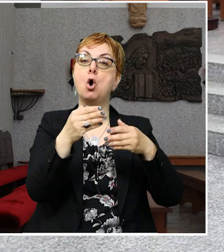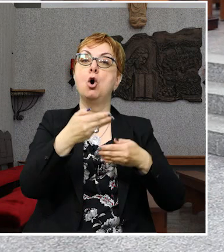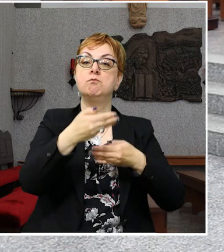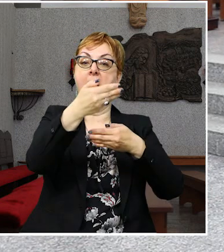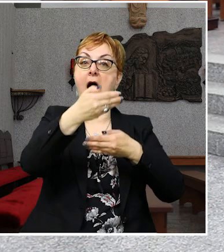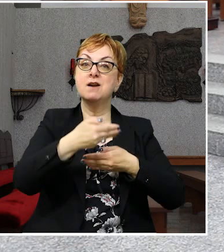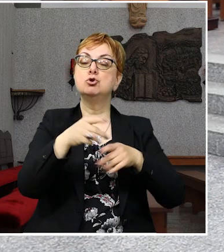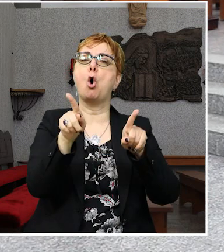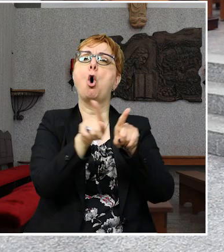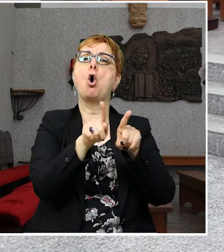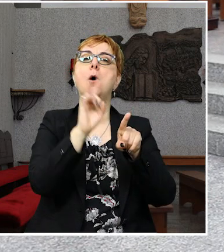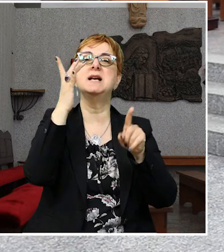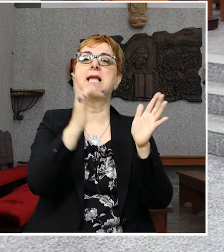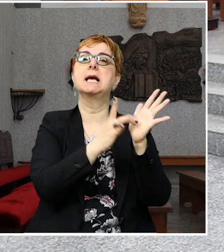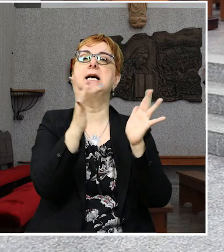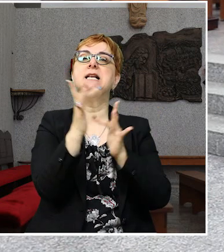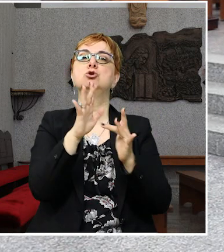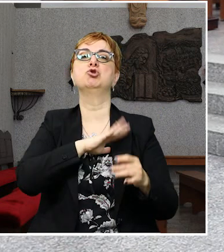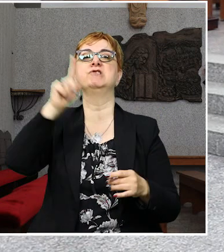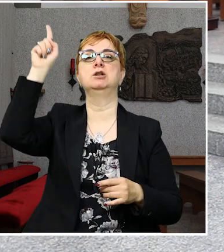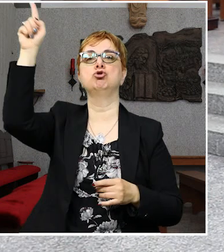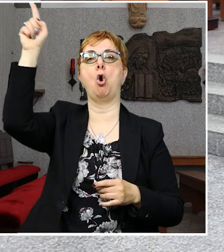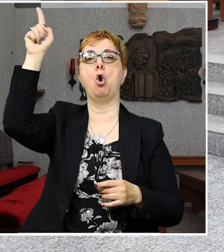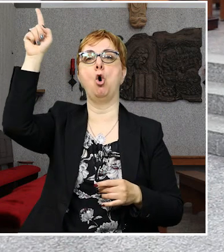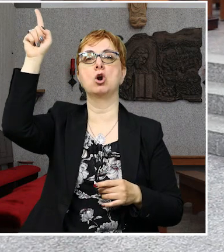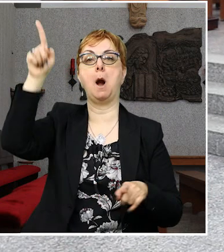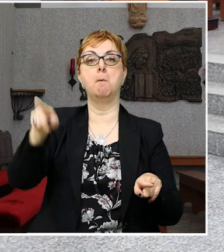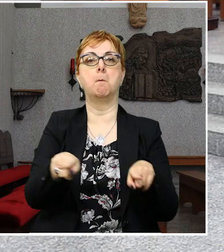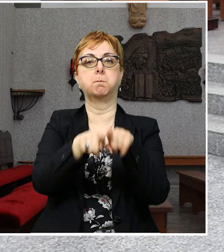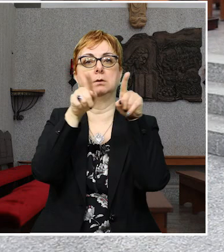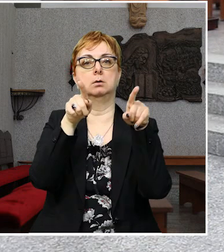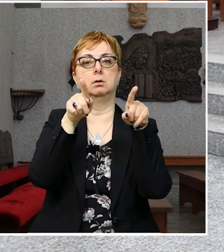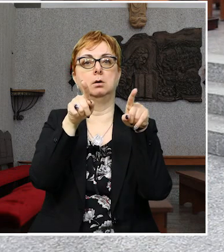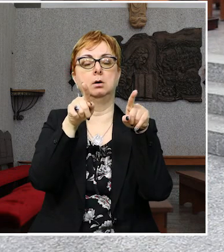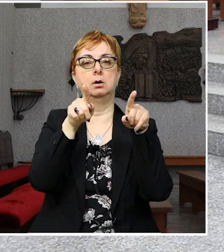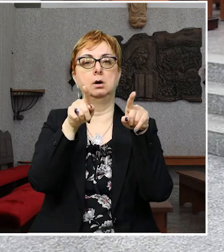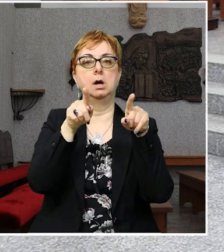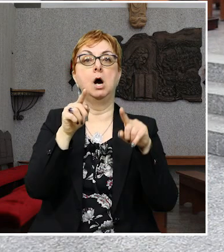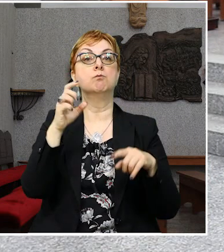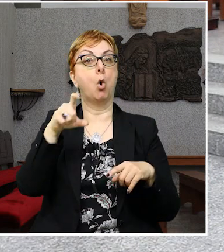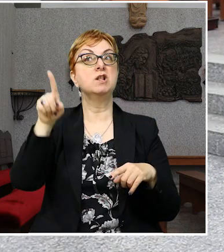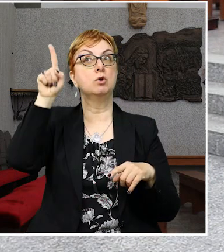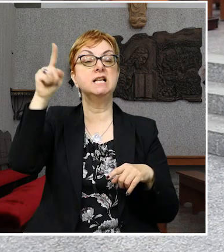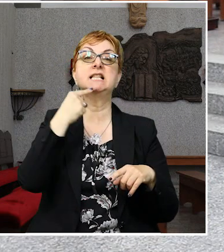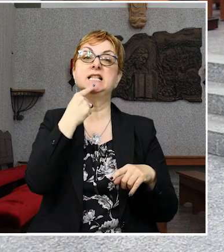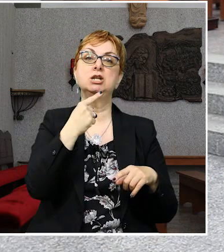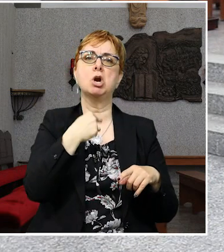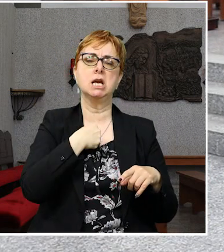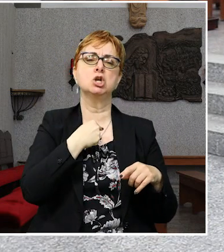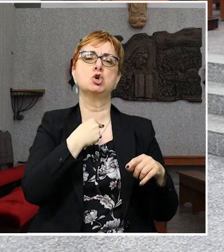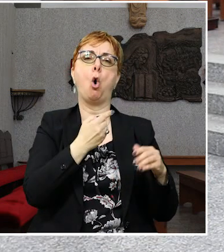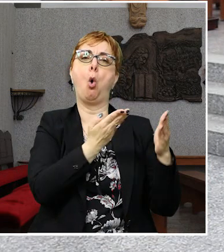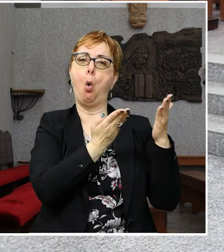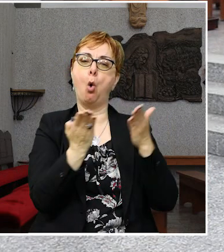ricevuti come se fosse Cristo Signore, poiché Egli dirà un giorno: fui